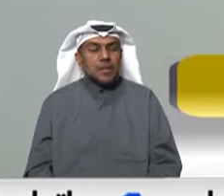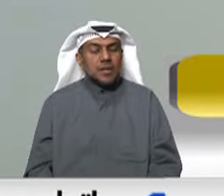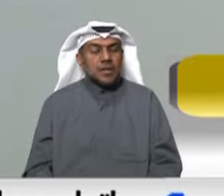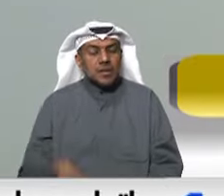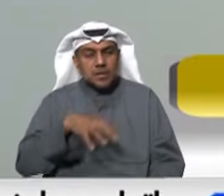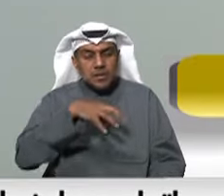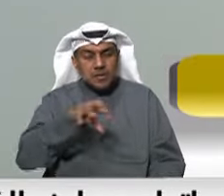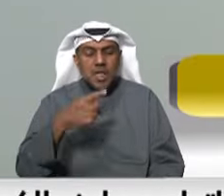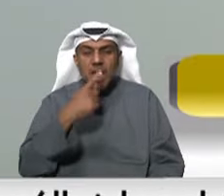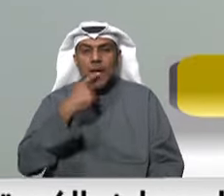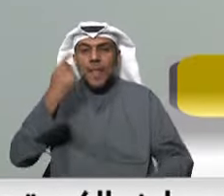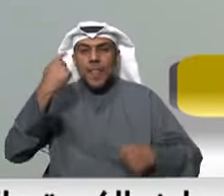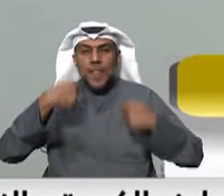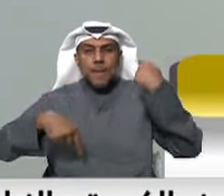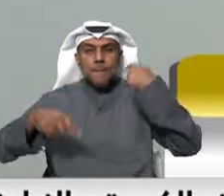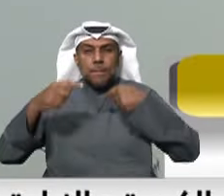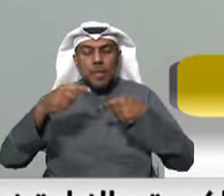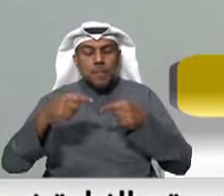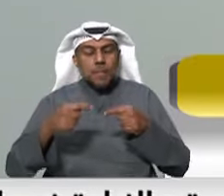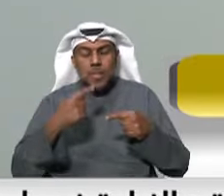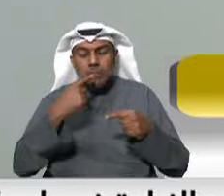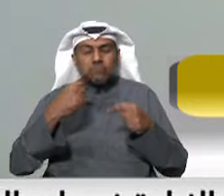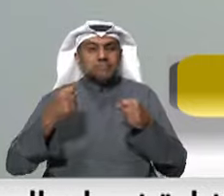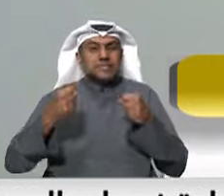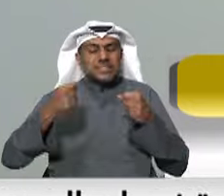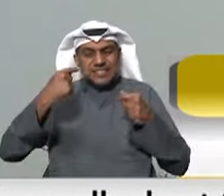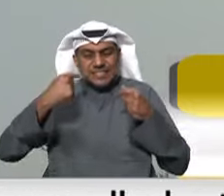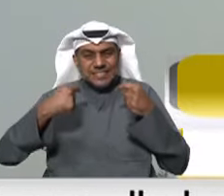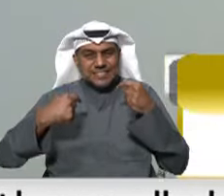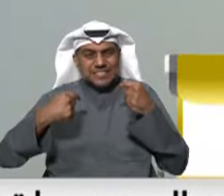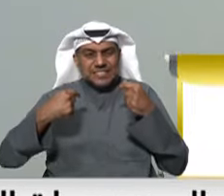الدموية نحاول نفتح الشرايين المسكرة، إذا وصل الدم